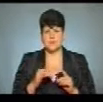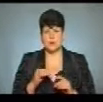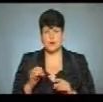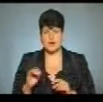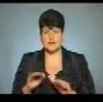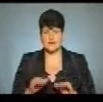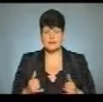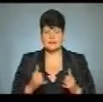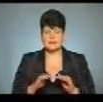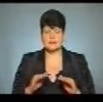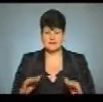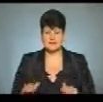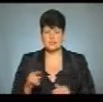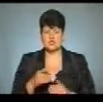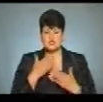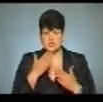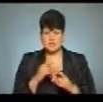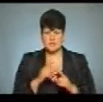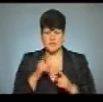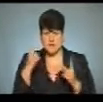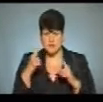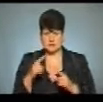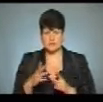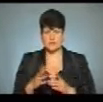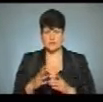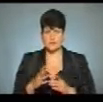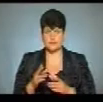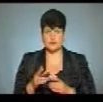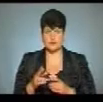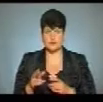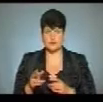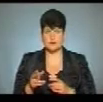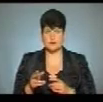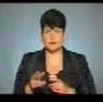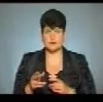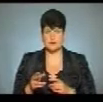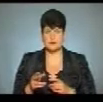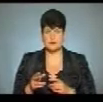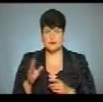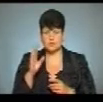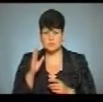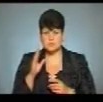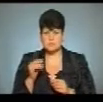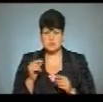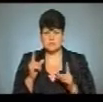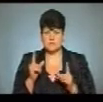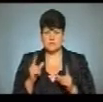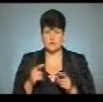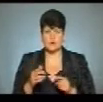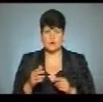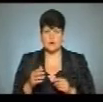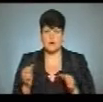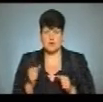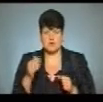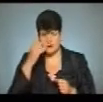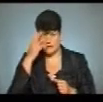Давиду Грому 11 років. Він читає уривок з казки Тови Янсона «Долина мумітролів». Хлопці прикинулися від холоду. Її гривка